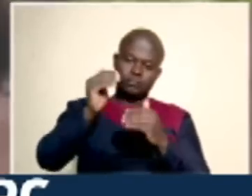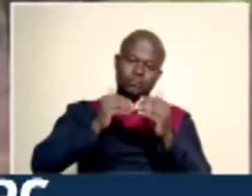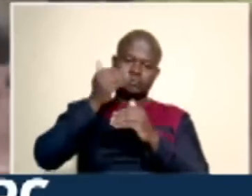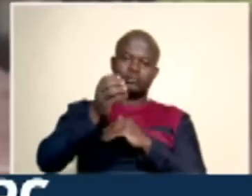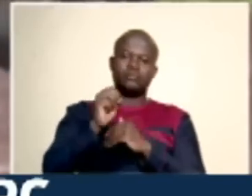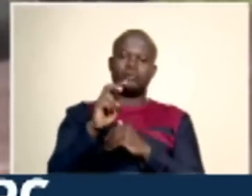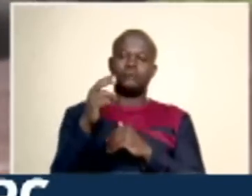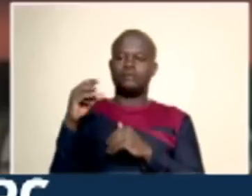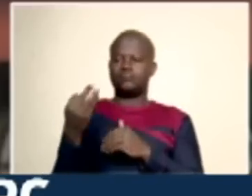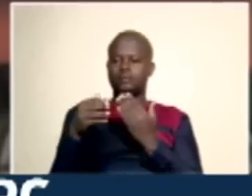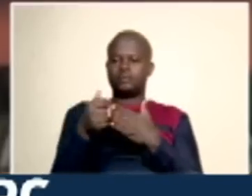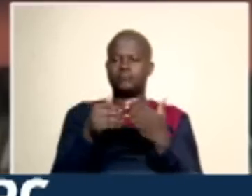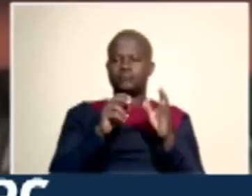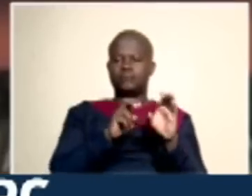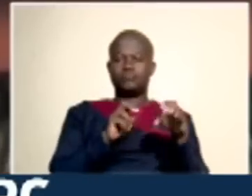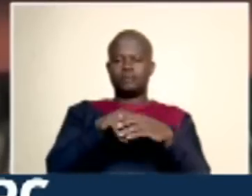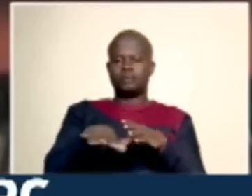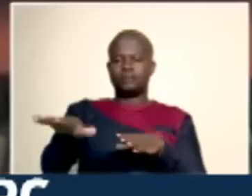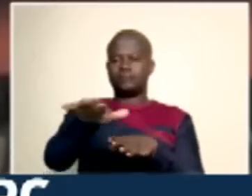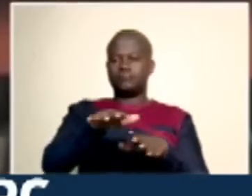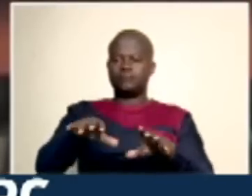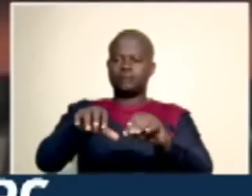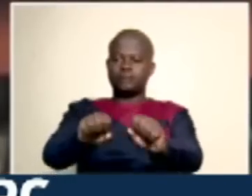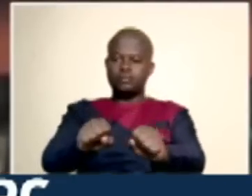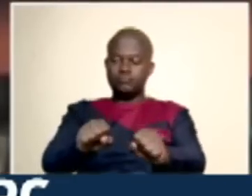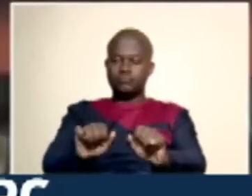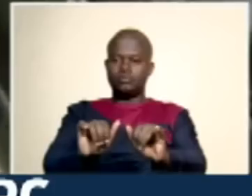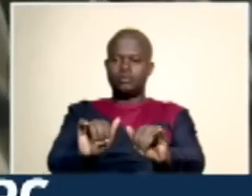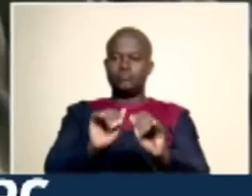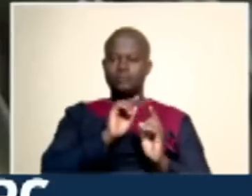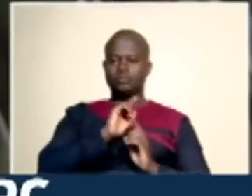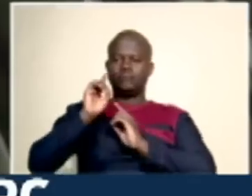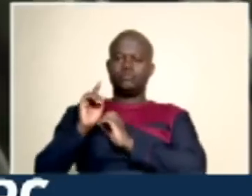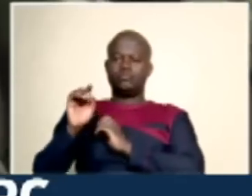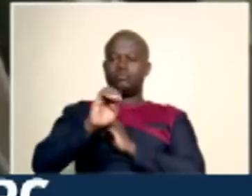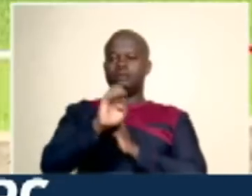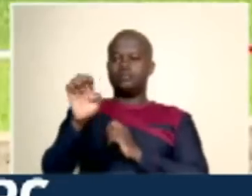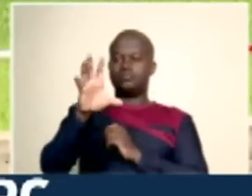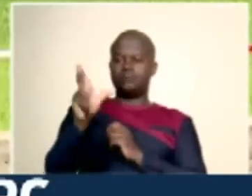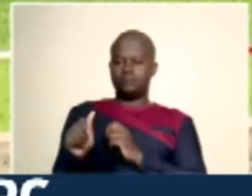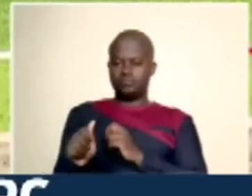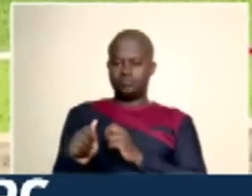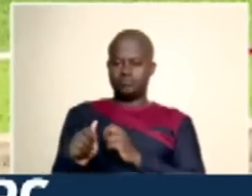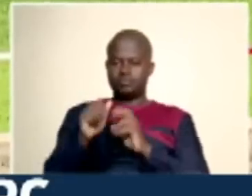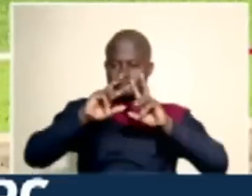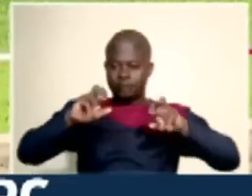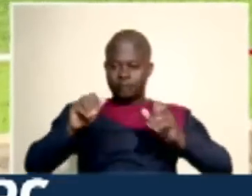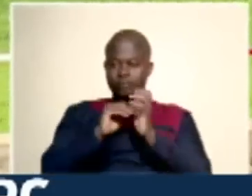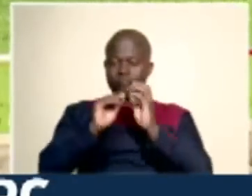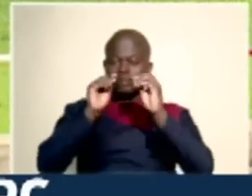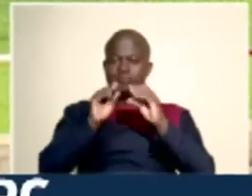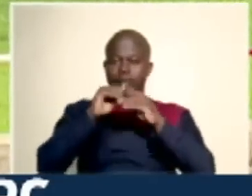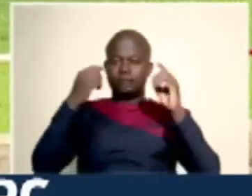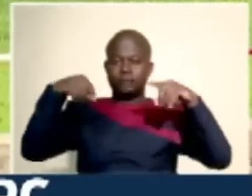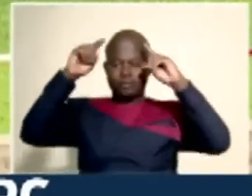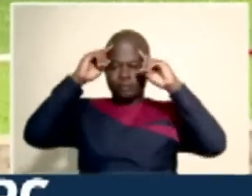yuko M23 ivuye mu bice yari yarigaruriye ikabisigira ingabo z'umuryango wa Afrika y'Iburasirazuba umushakashatsi akaba n'umwarimu